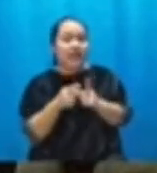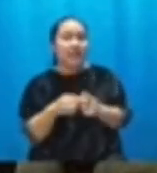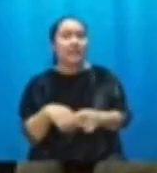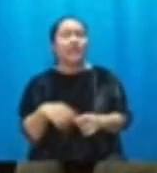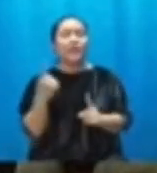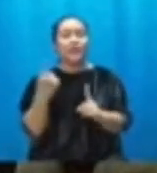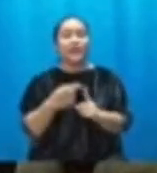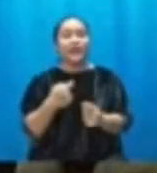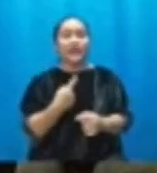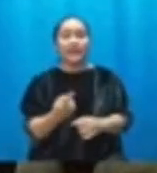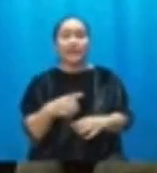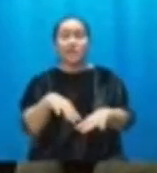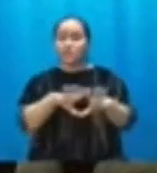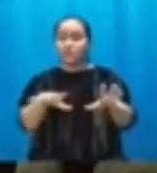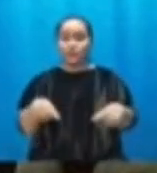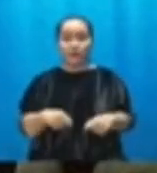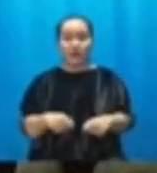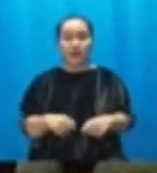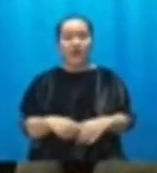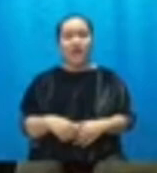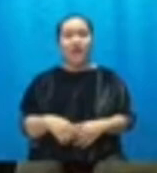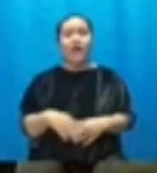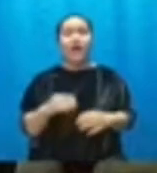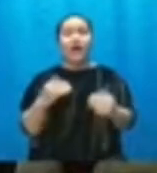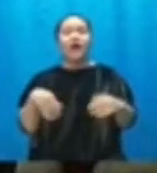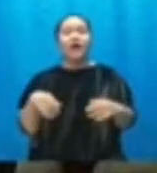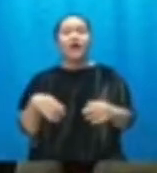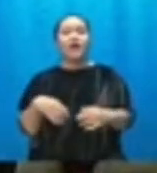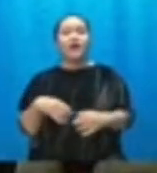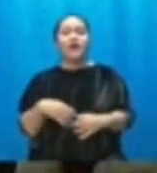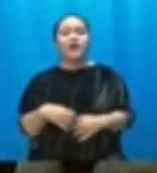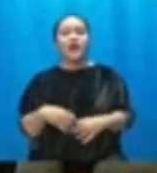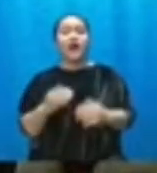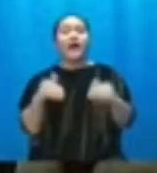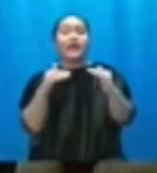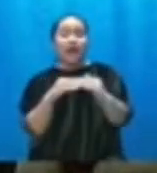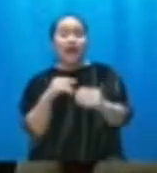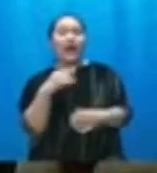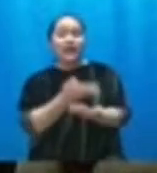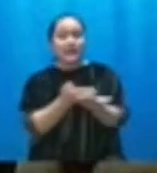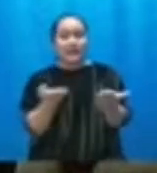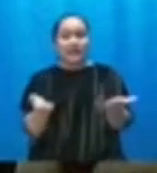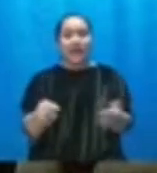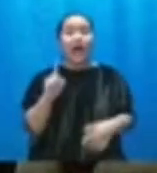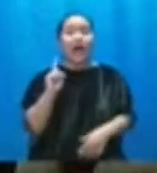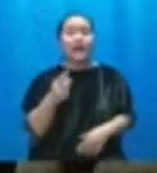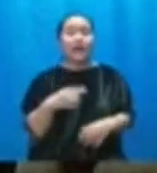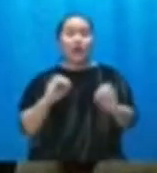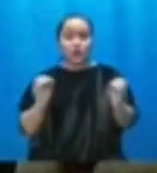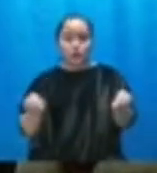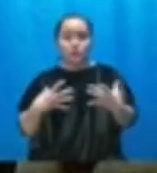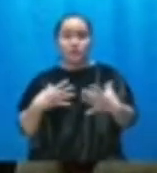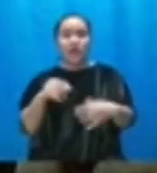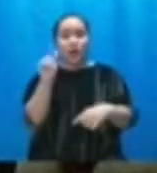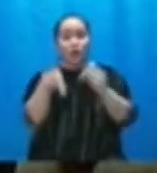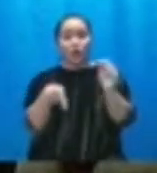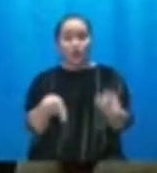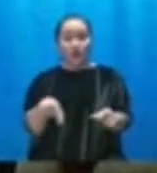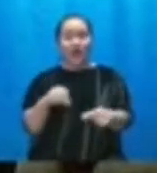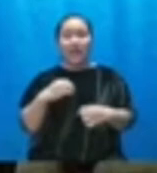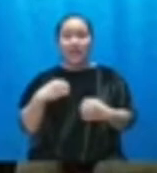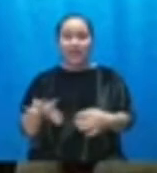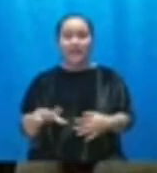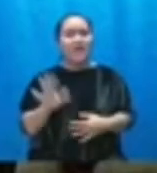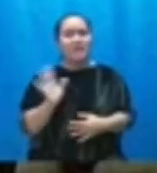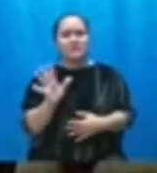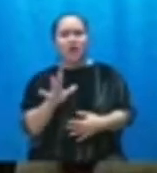kita semua hendaknya kalian Hai karena dosa dan kesalahan orang lain janganlah